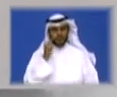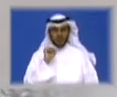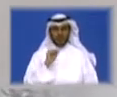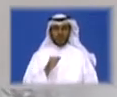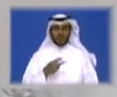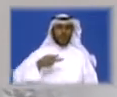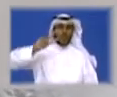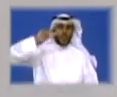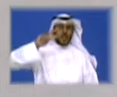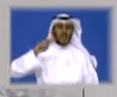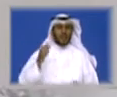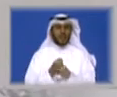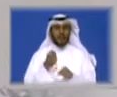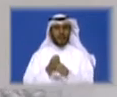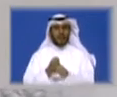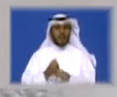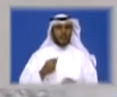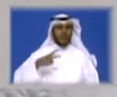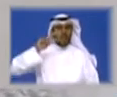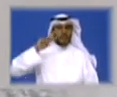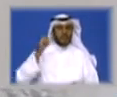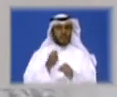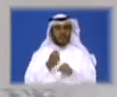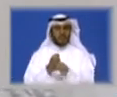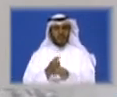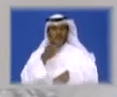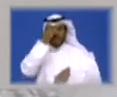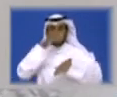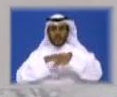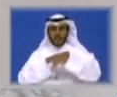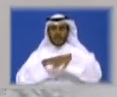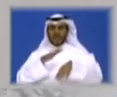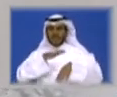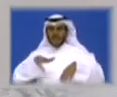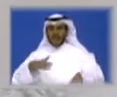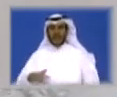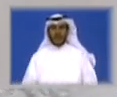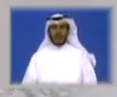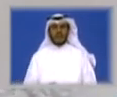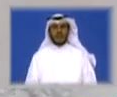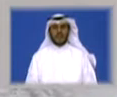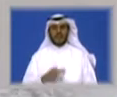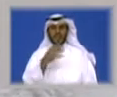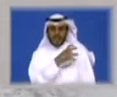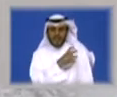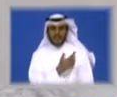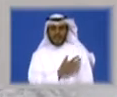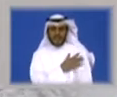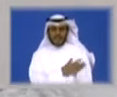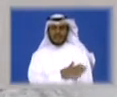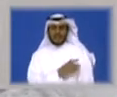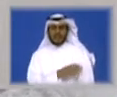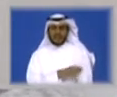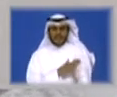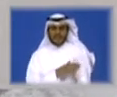دورين، الدور الأرضي عبارة عن عيادات جلدية عامة وعيادات جلدية متخصصة مثل جلدية الأطفال وإكزيما التلامسية. الدور